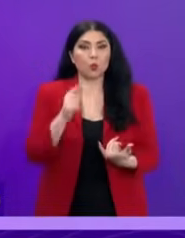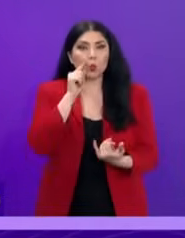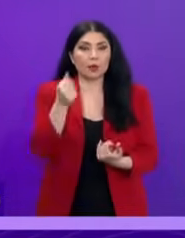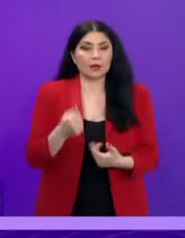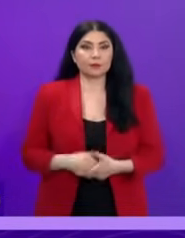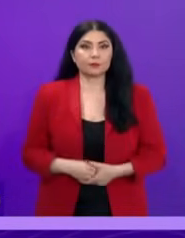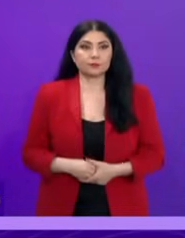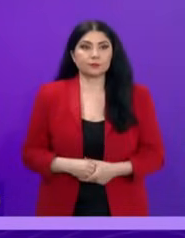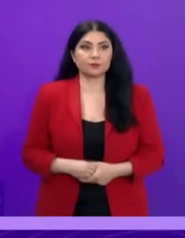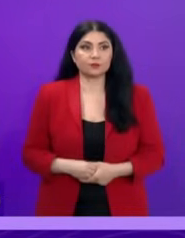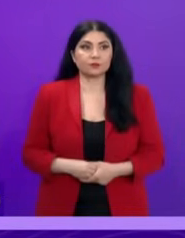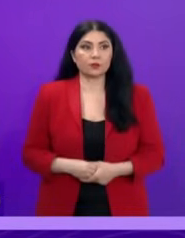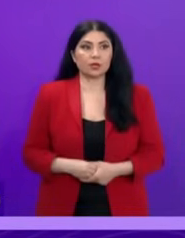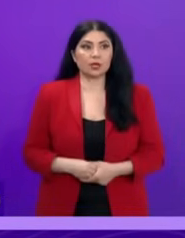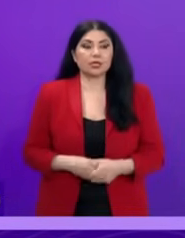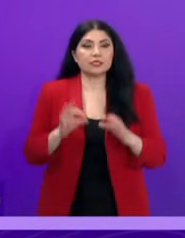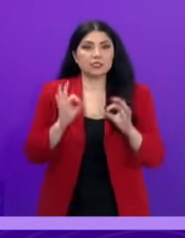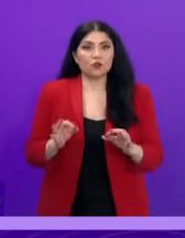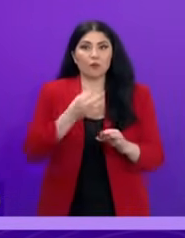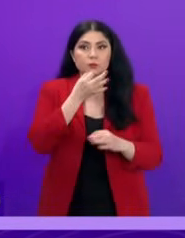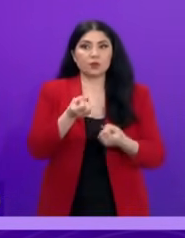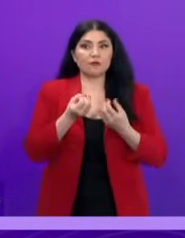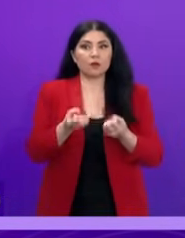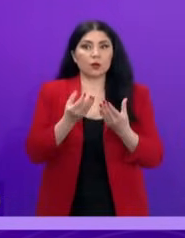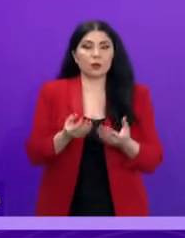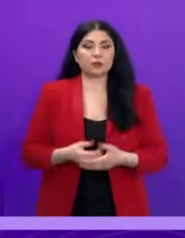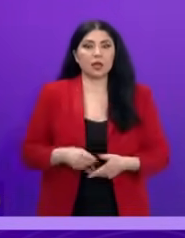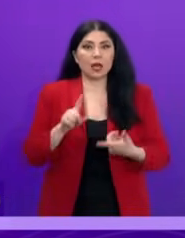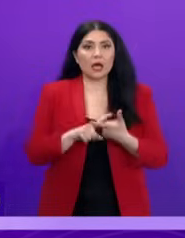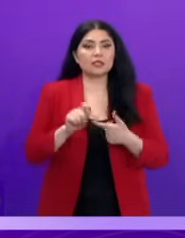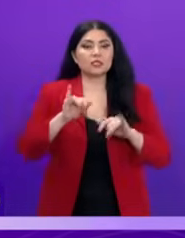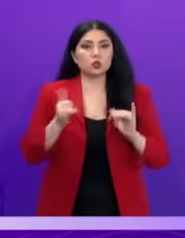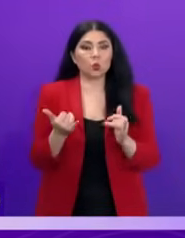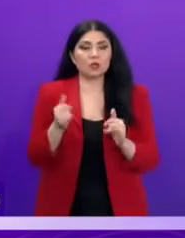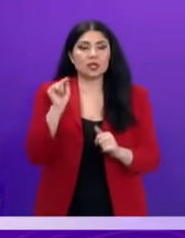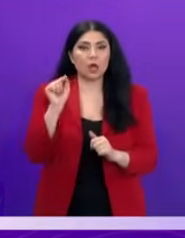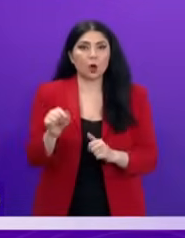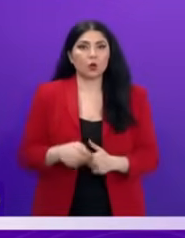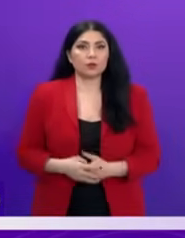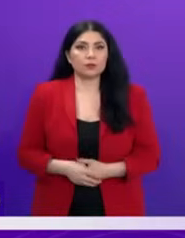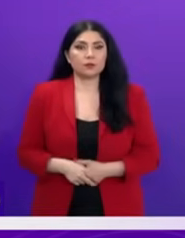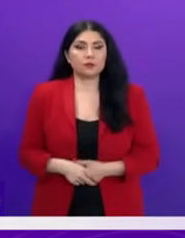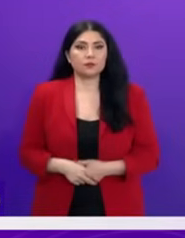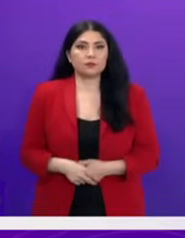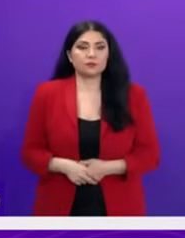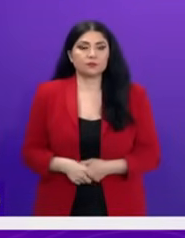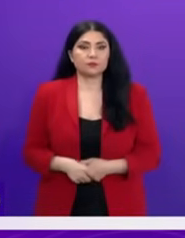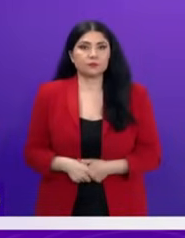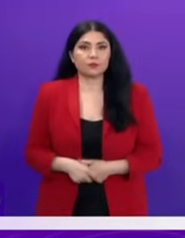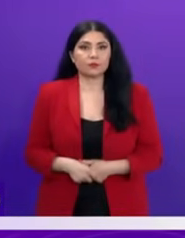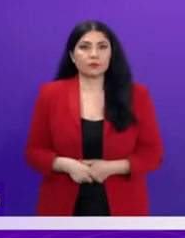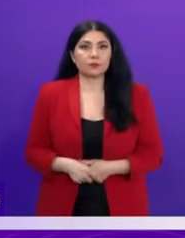moment în care, cu siguranță, vă vom ține la curent cu situația de acolo, mai ales că am văzut că în